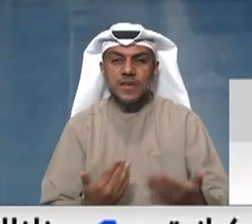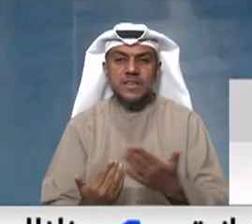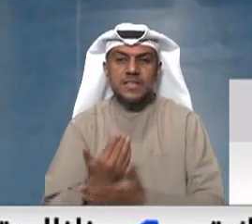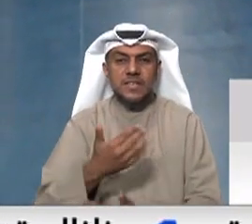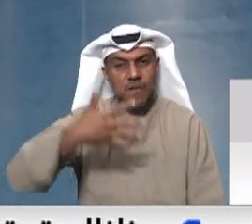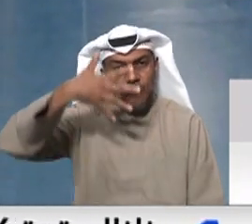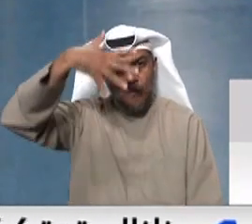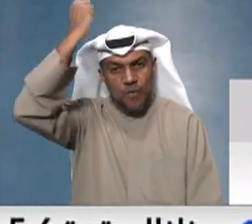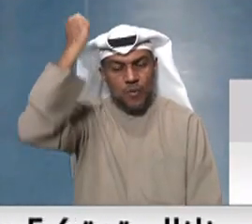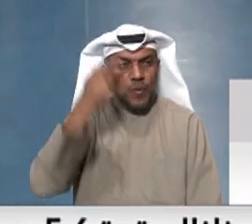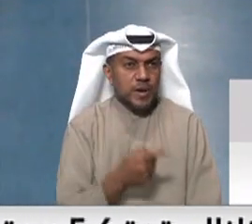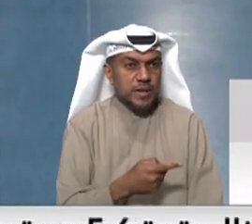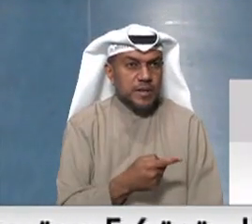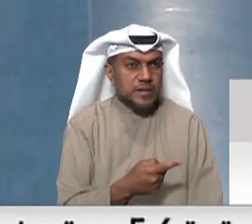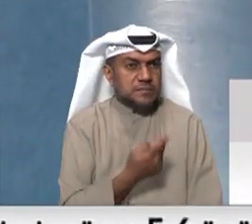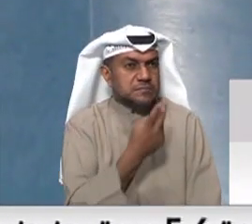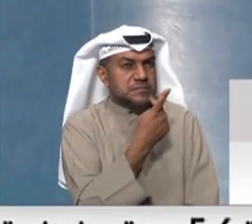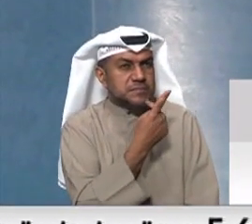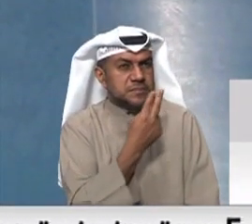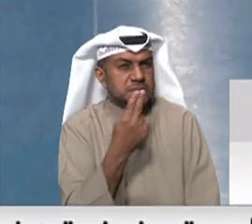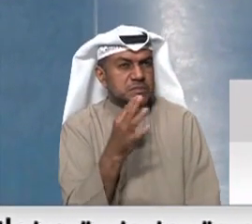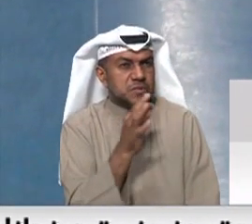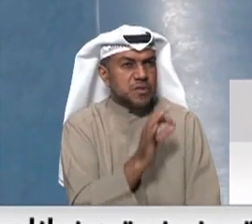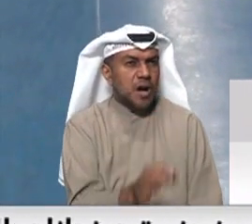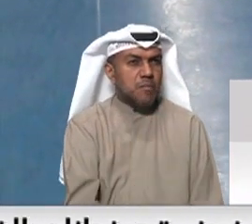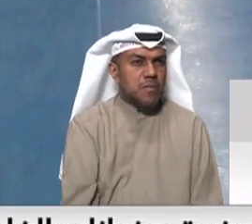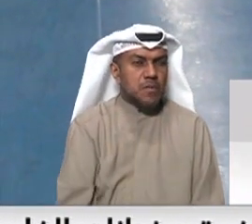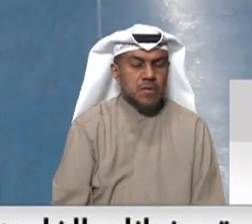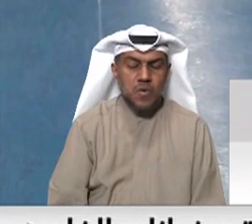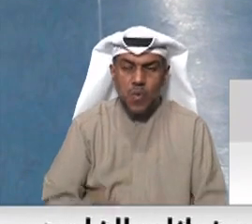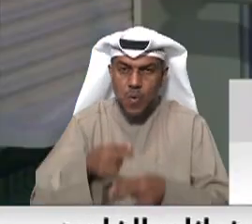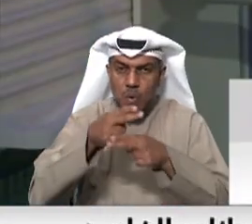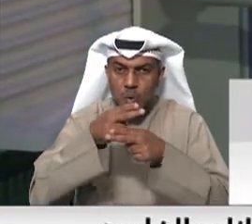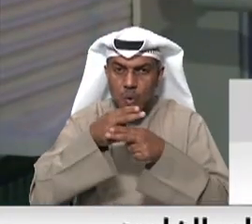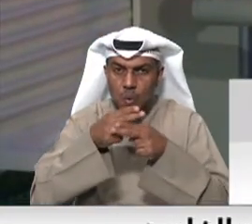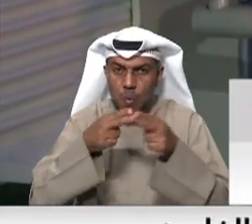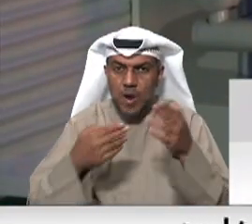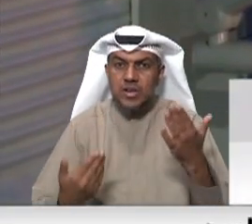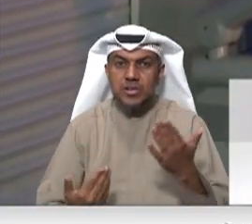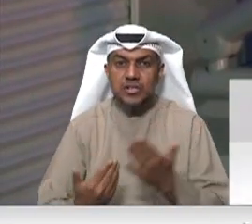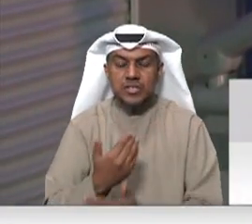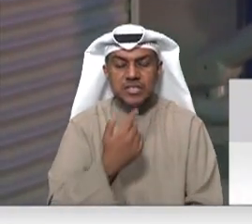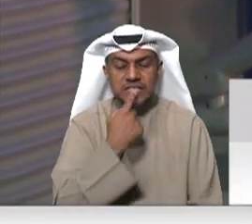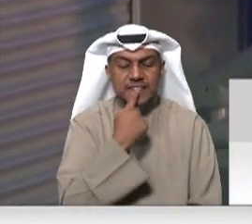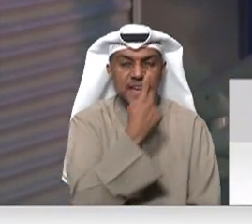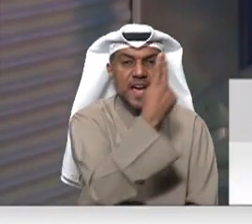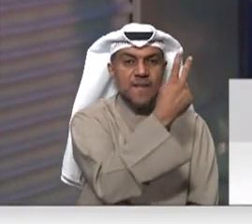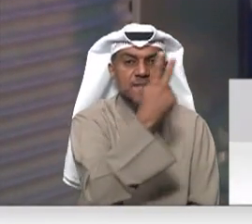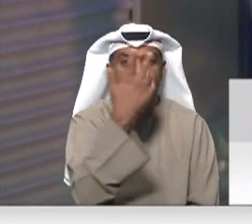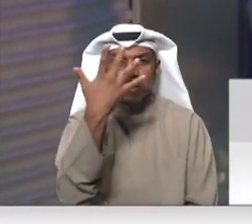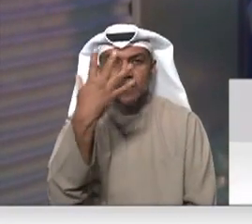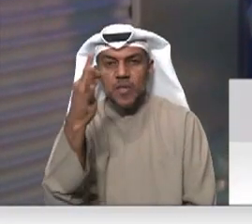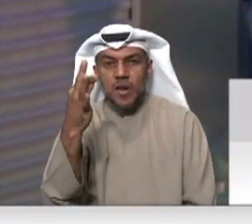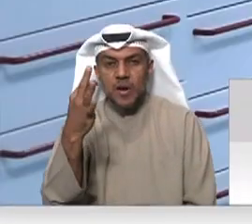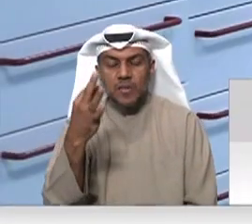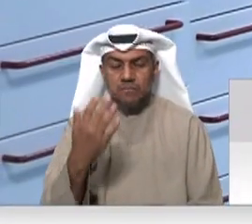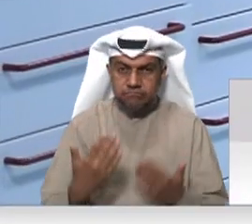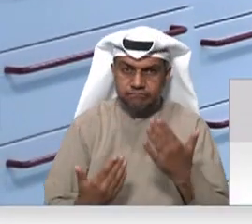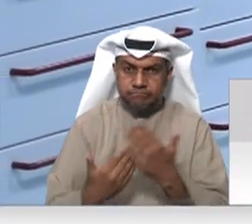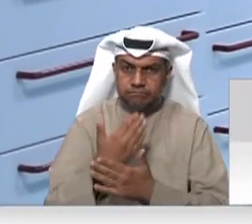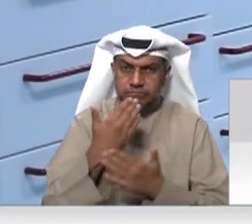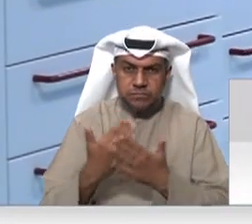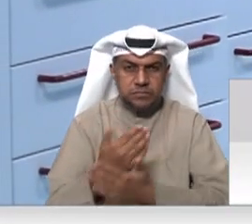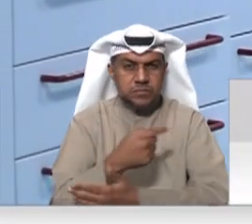على تنفيذ مرتكزات خطة التنمية ورؤية كويت جديد 2035 من تحسين جودة الخدمات